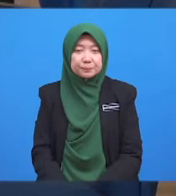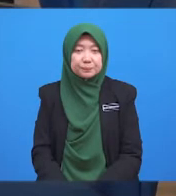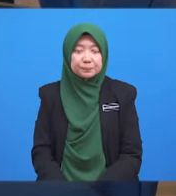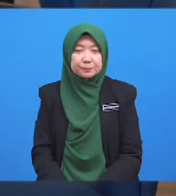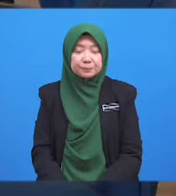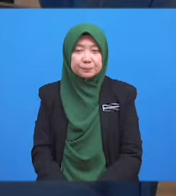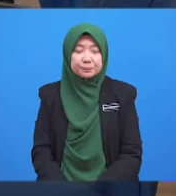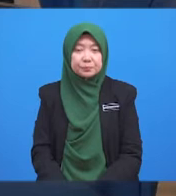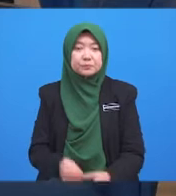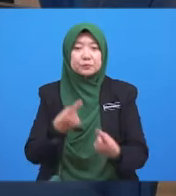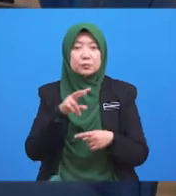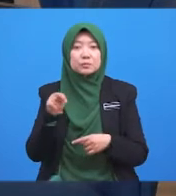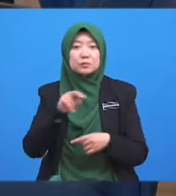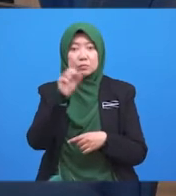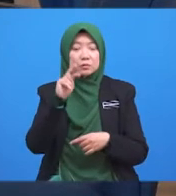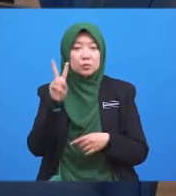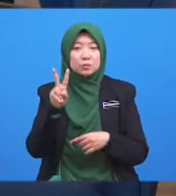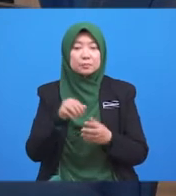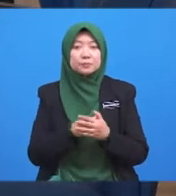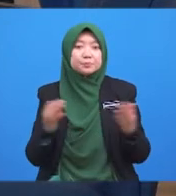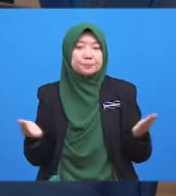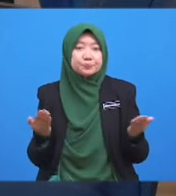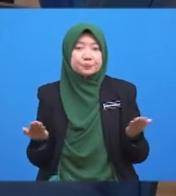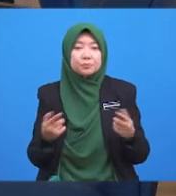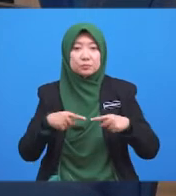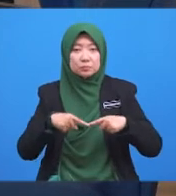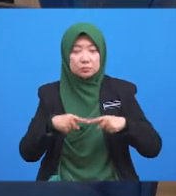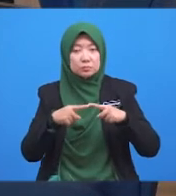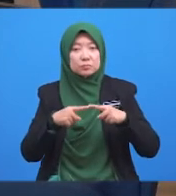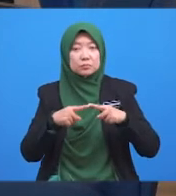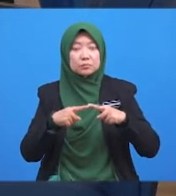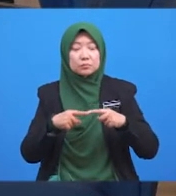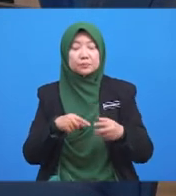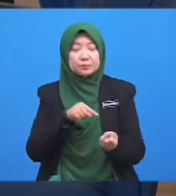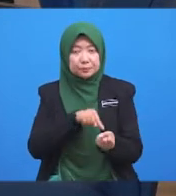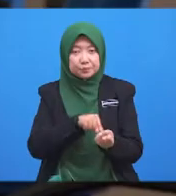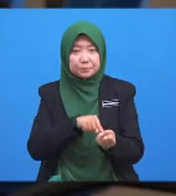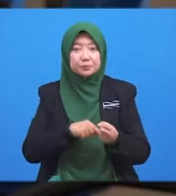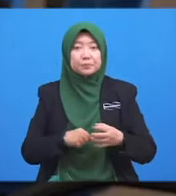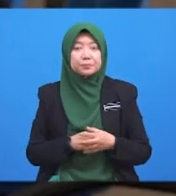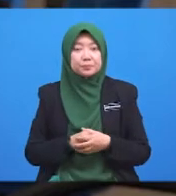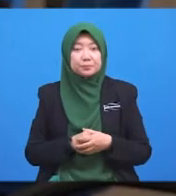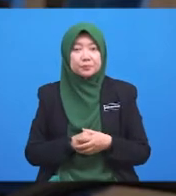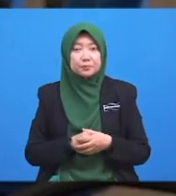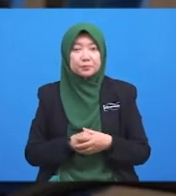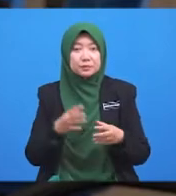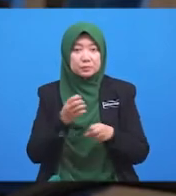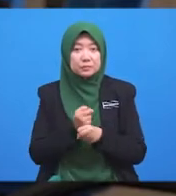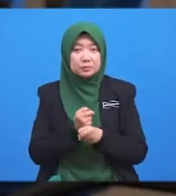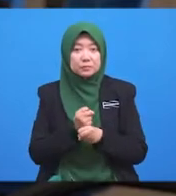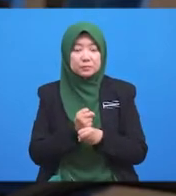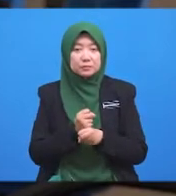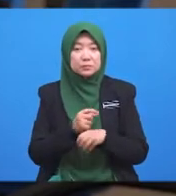Jawapan bagi soalan nombor 2 adalah merangsang ketegangan dan keanjalan otot.